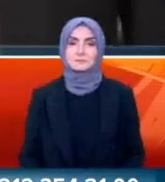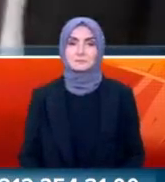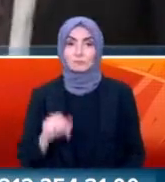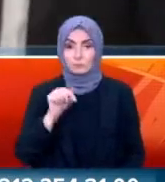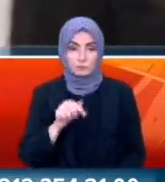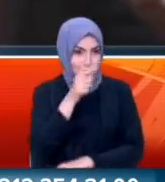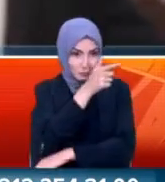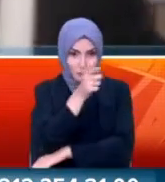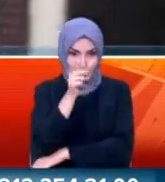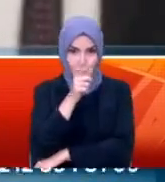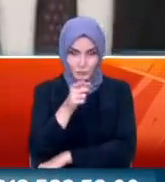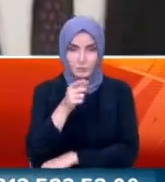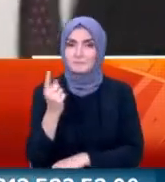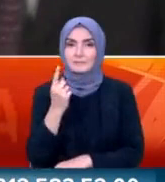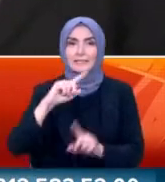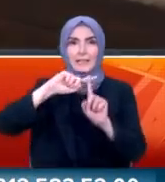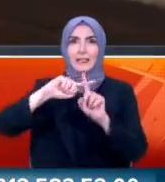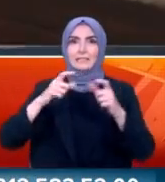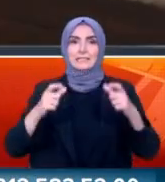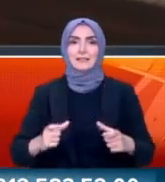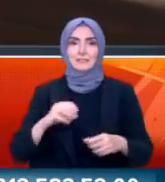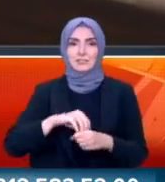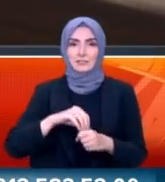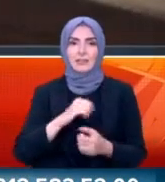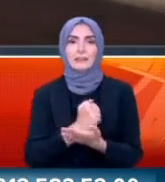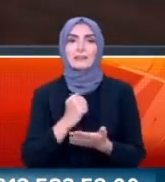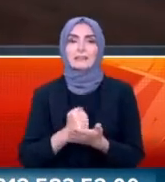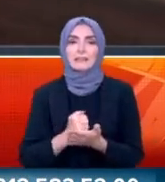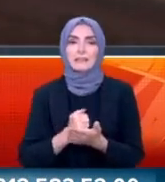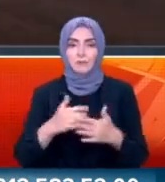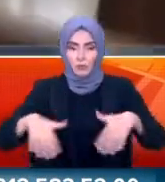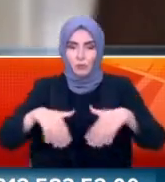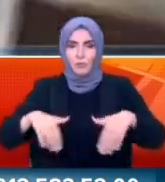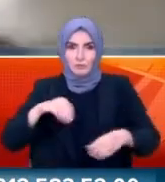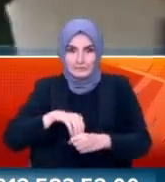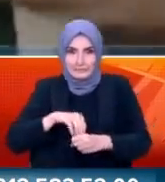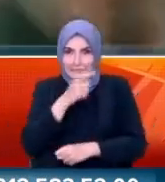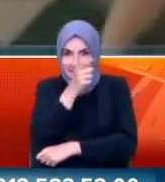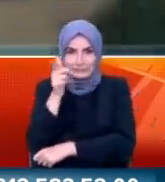Bu görüntüde bir kilisede düzenlenen nikah töreni sırasında kaydedildi.